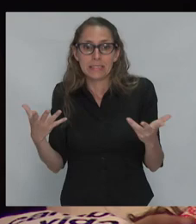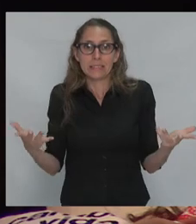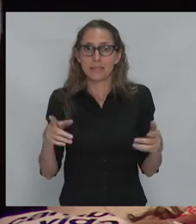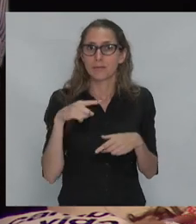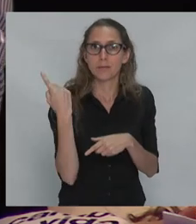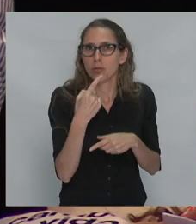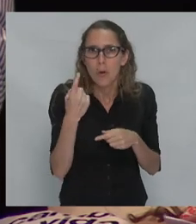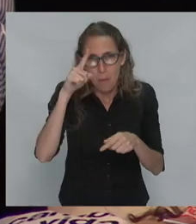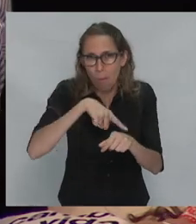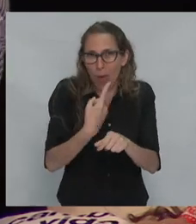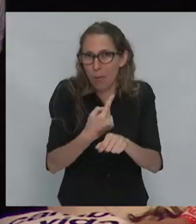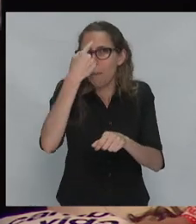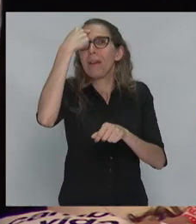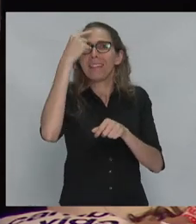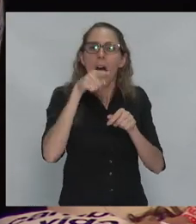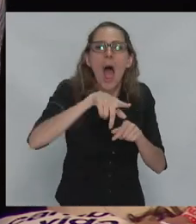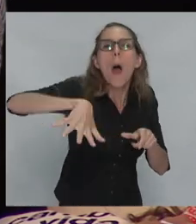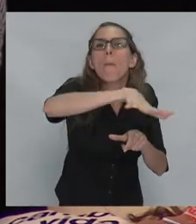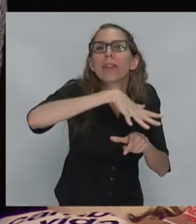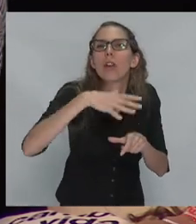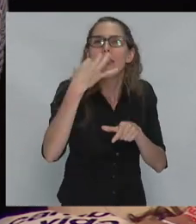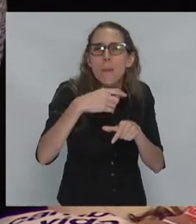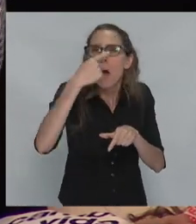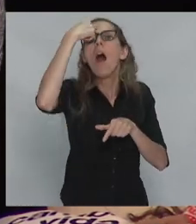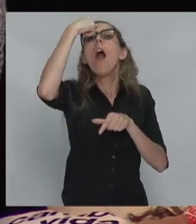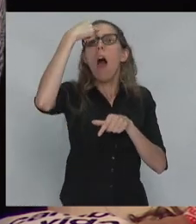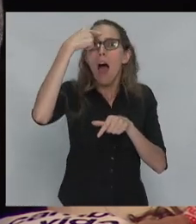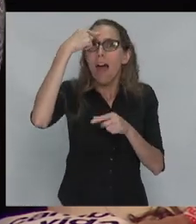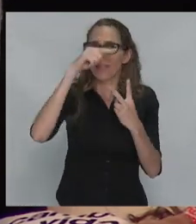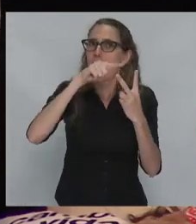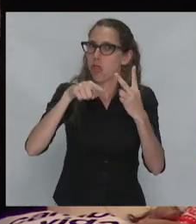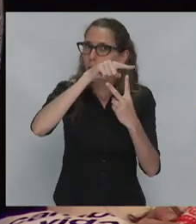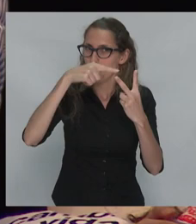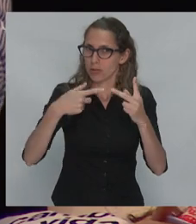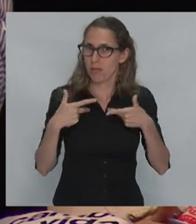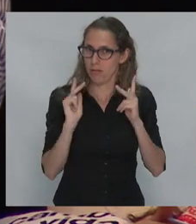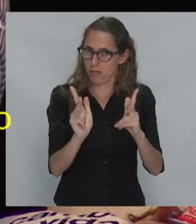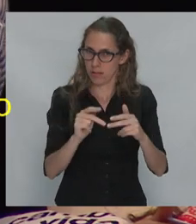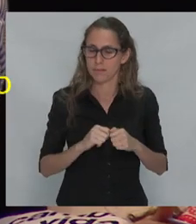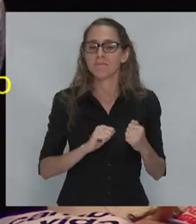deux composantes. La troisième, qui est un peu historique,